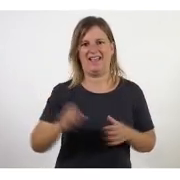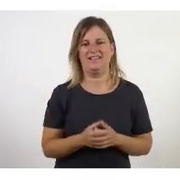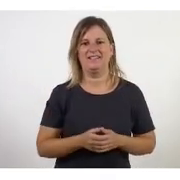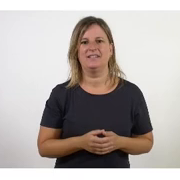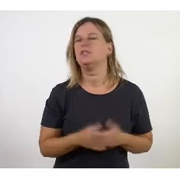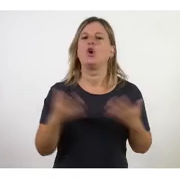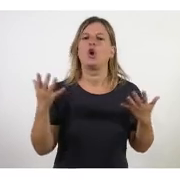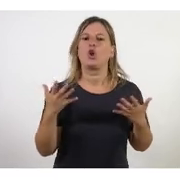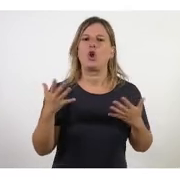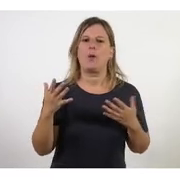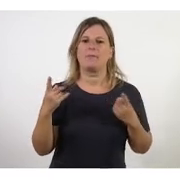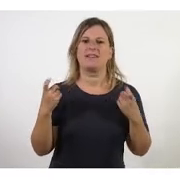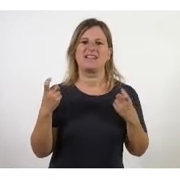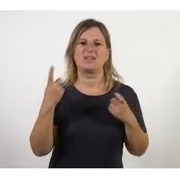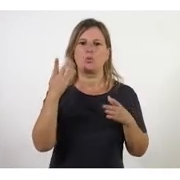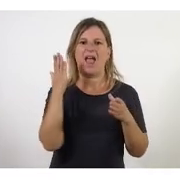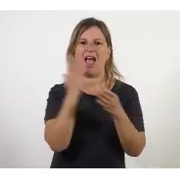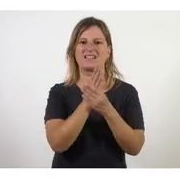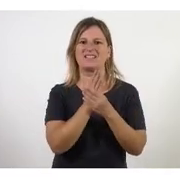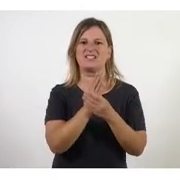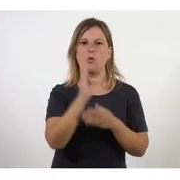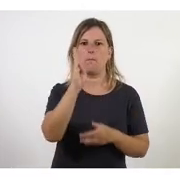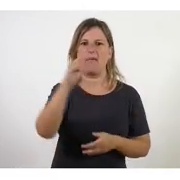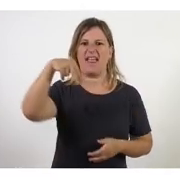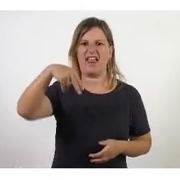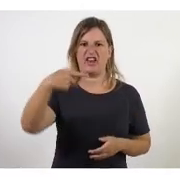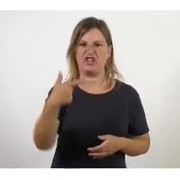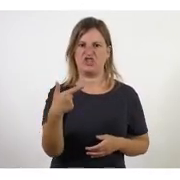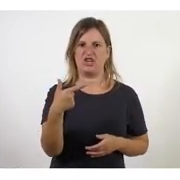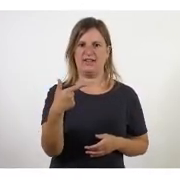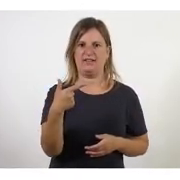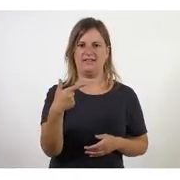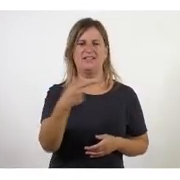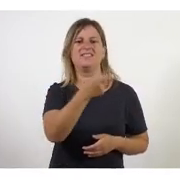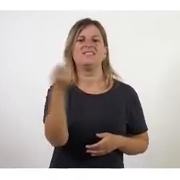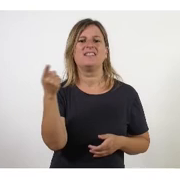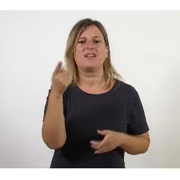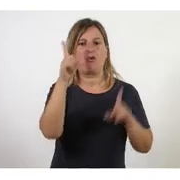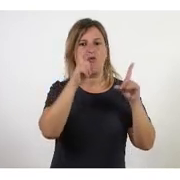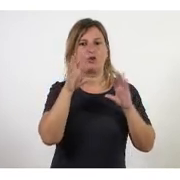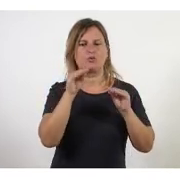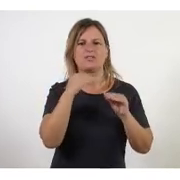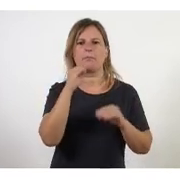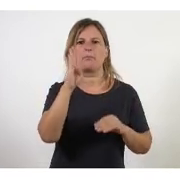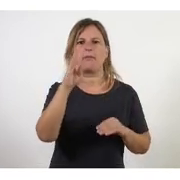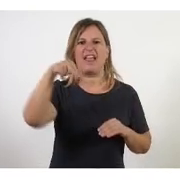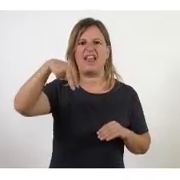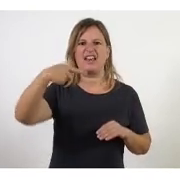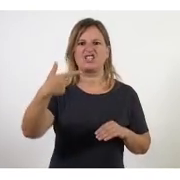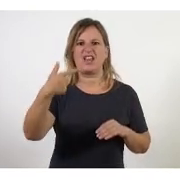Us farà falta un arxiu en PNG, els que treballeu en fotografia ja sabeu què vull dir això, un PNG